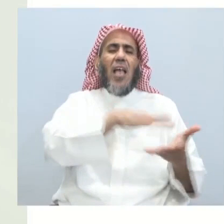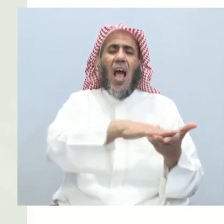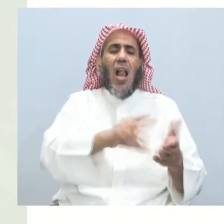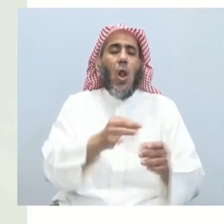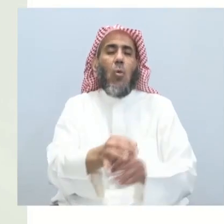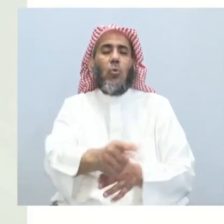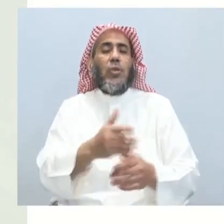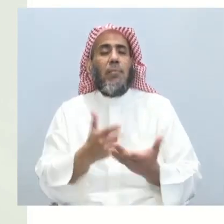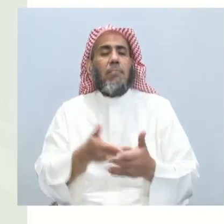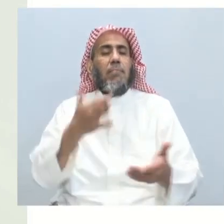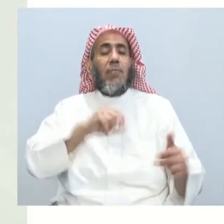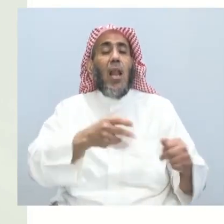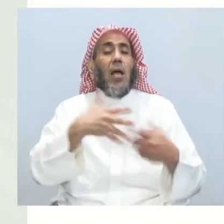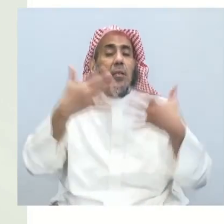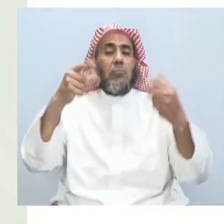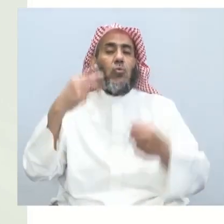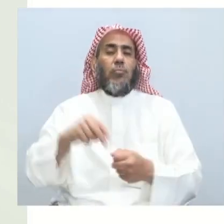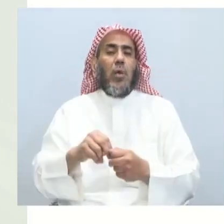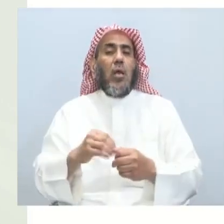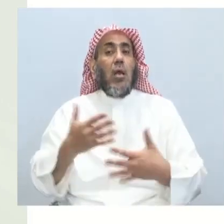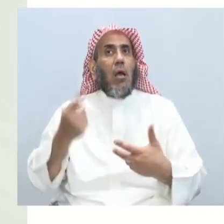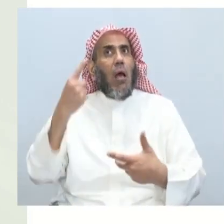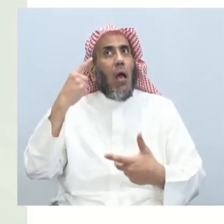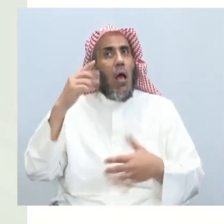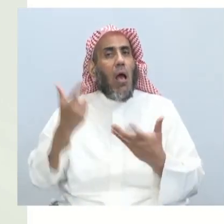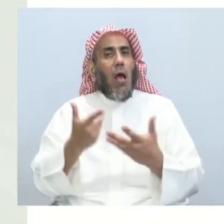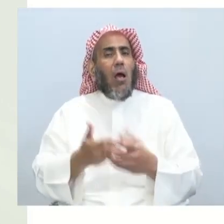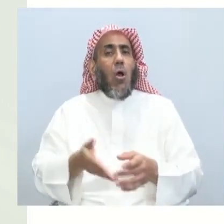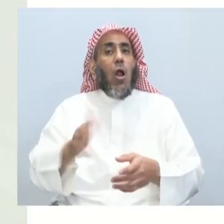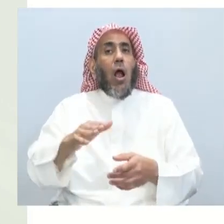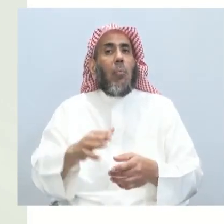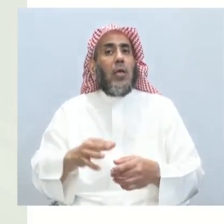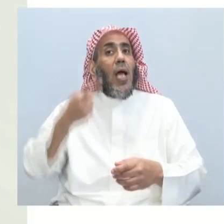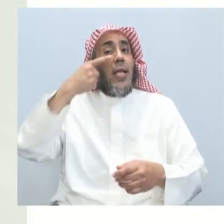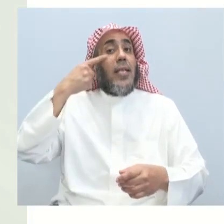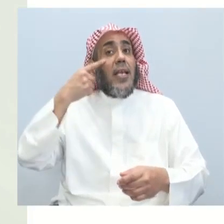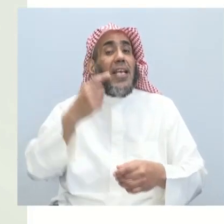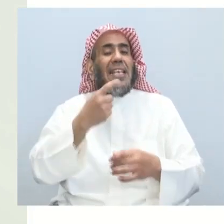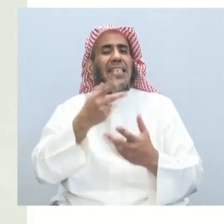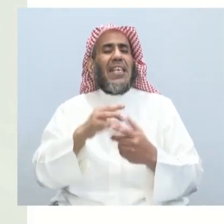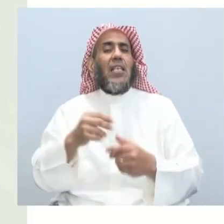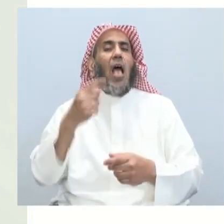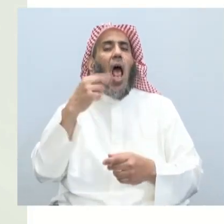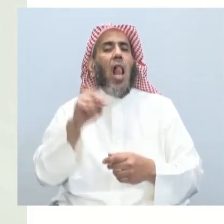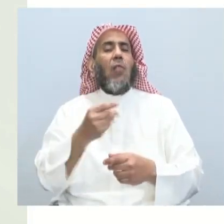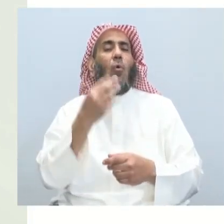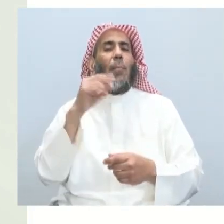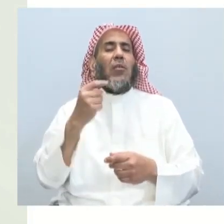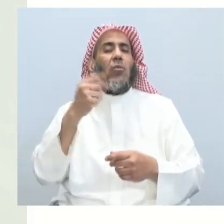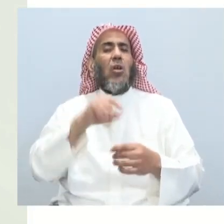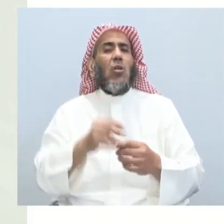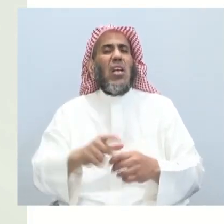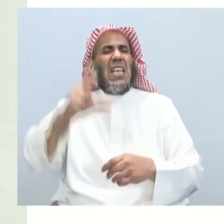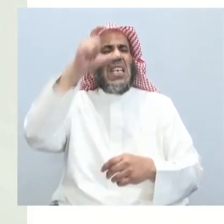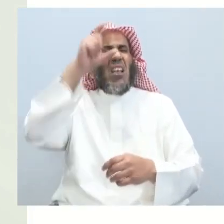عند الحديث عن رثاء المدن في الادب السعودي يتبادر الى الى الذهن نكبه الدرعيه سنه 1233 هجريه وما ارتكبه